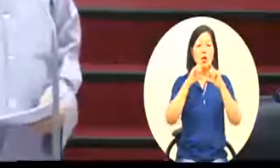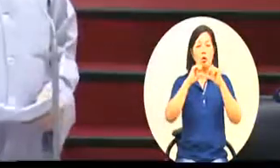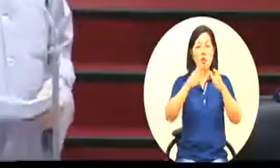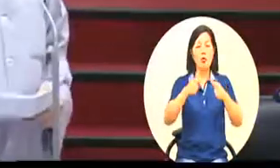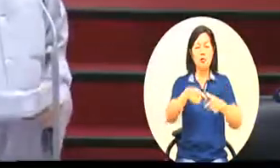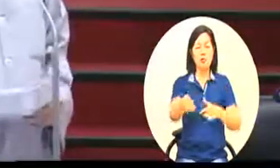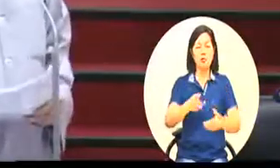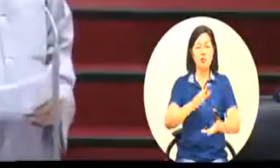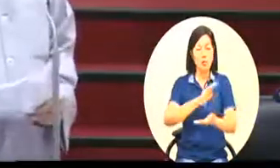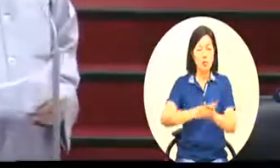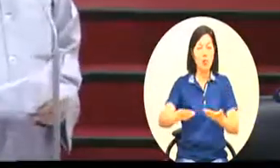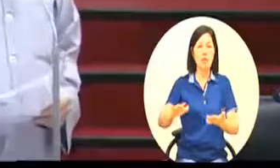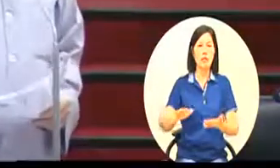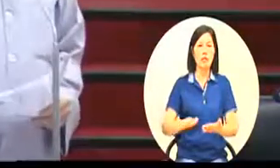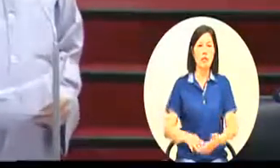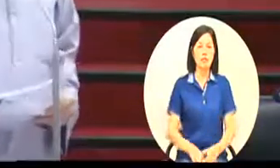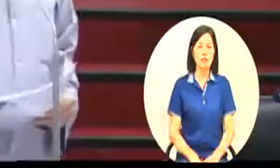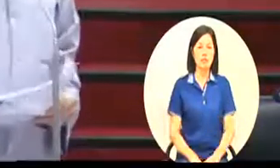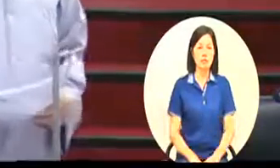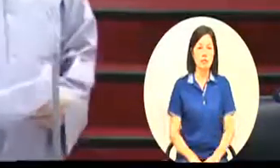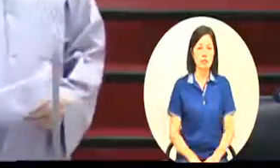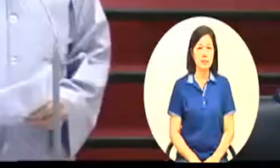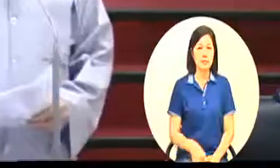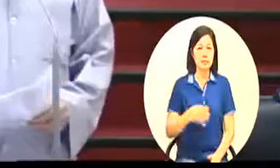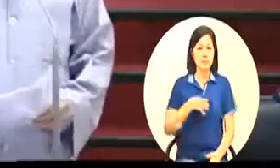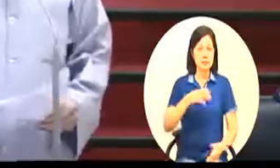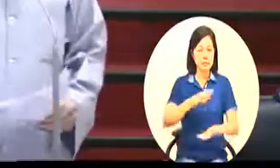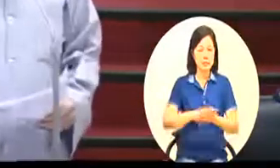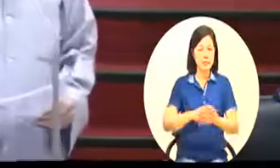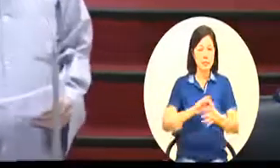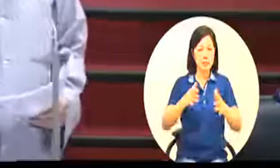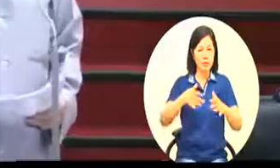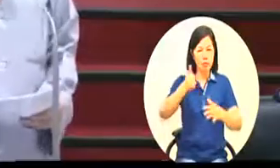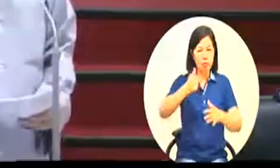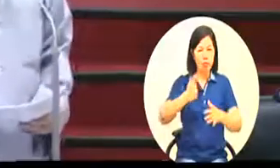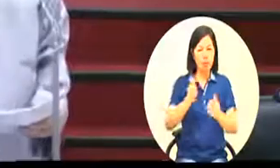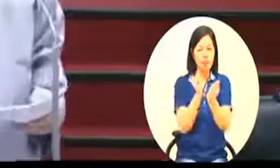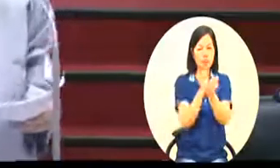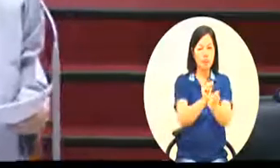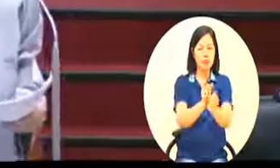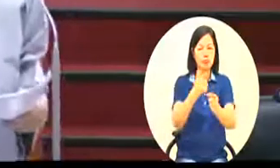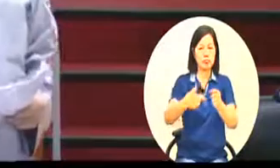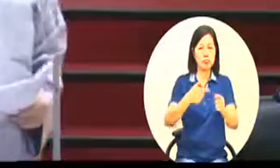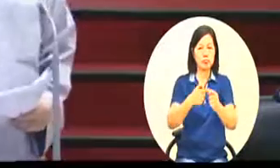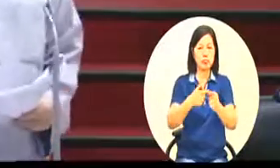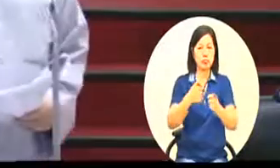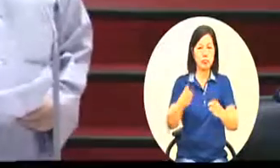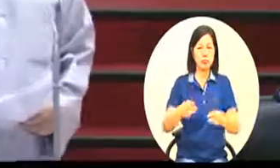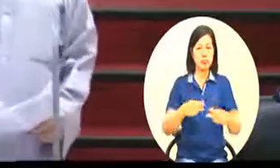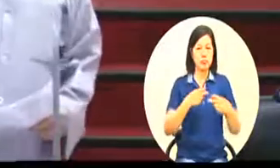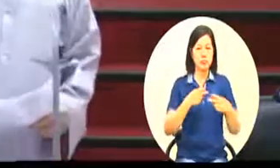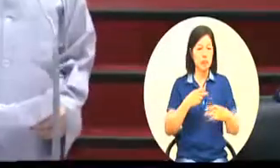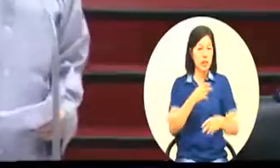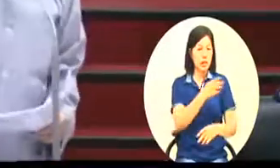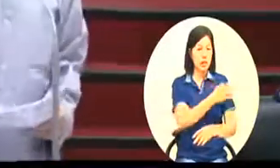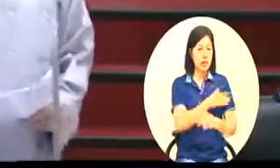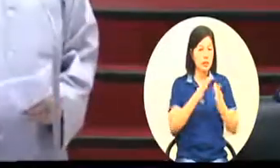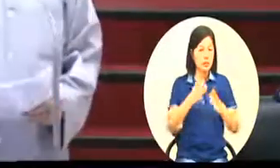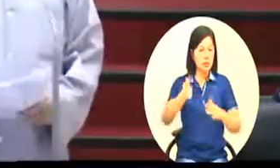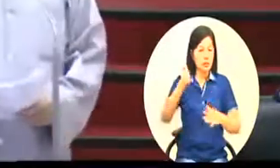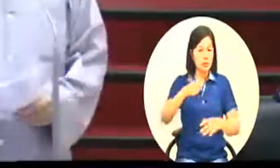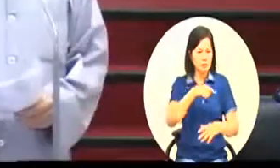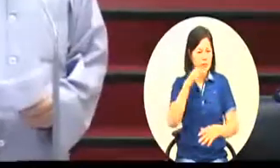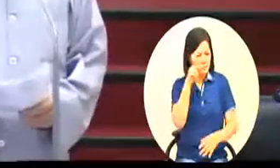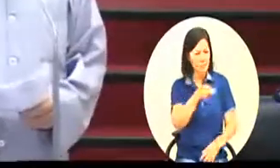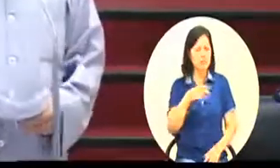党主席。阿扁总统乖六当，局者啊，你会当深深去体会。我知影你有哪爱特